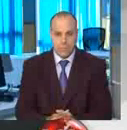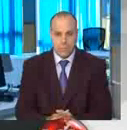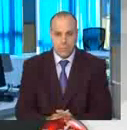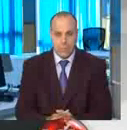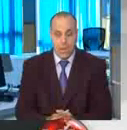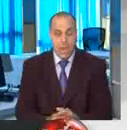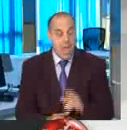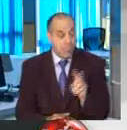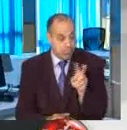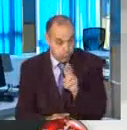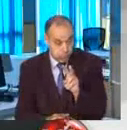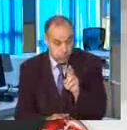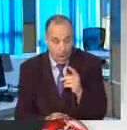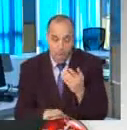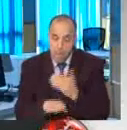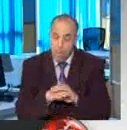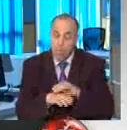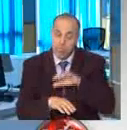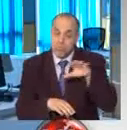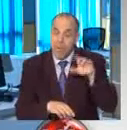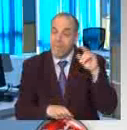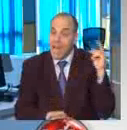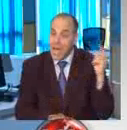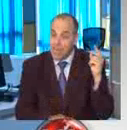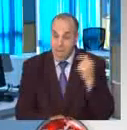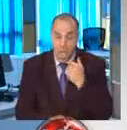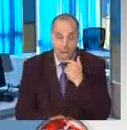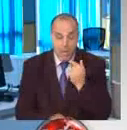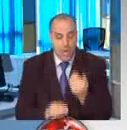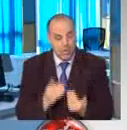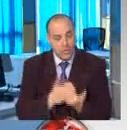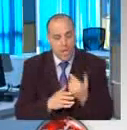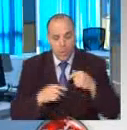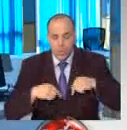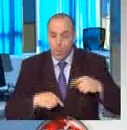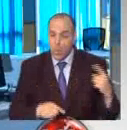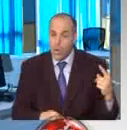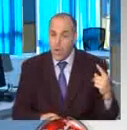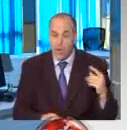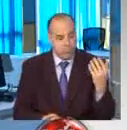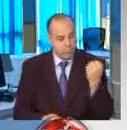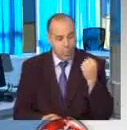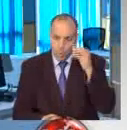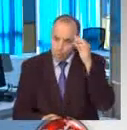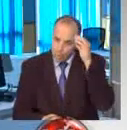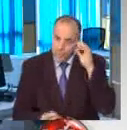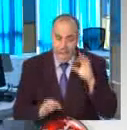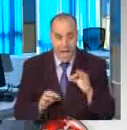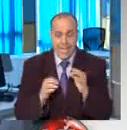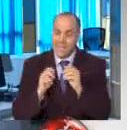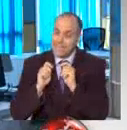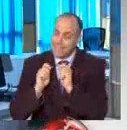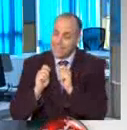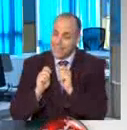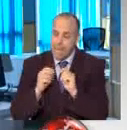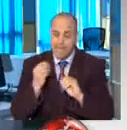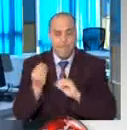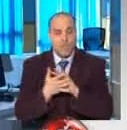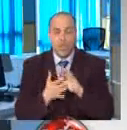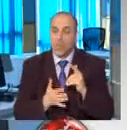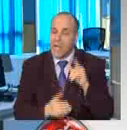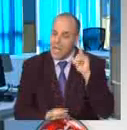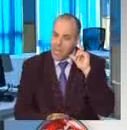وتناول الجانبان الأوضاع الإقليمية والدولية، حيث جدد رئيس الحكومة تمسك تونس بإيجاد حل سياسي للأزمة في